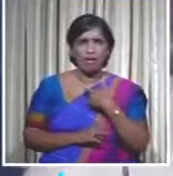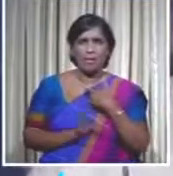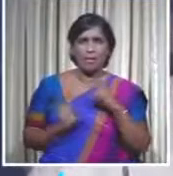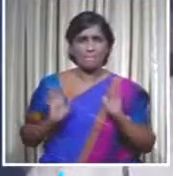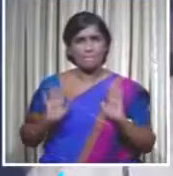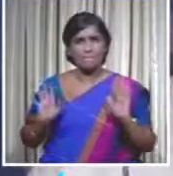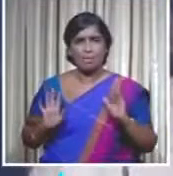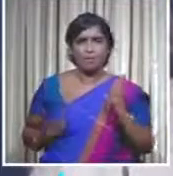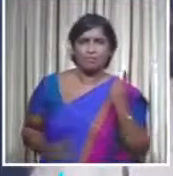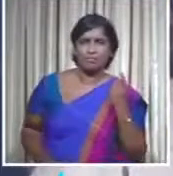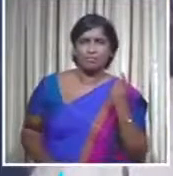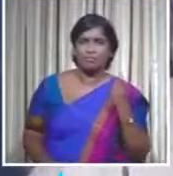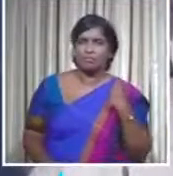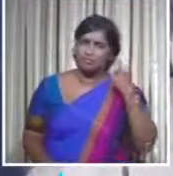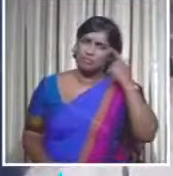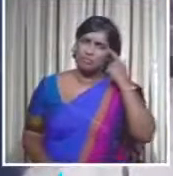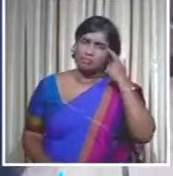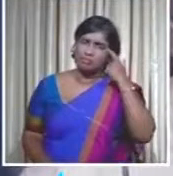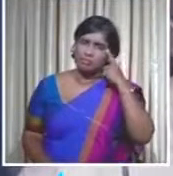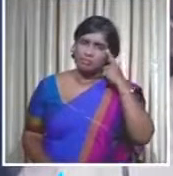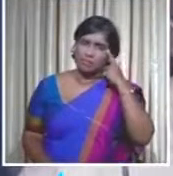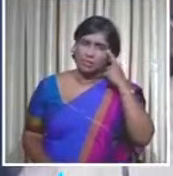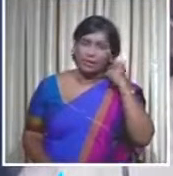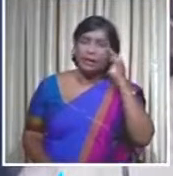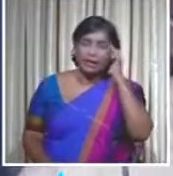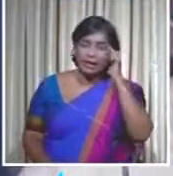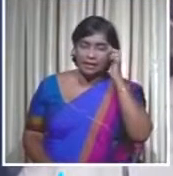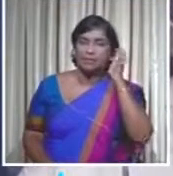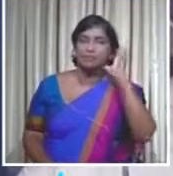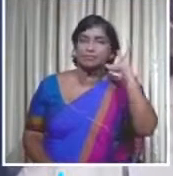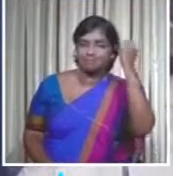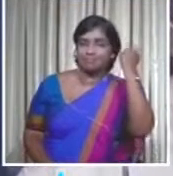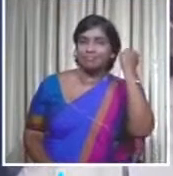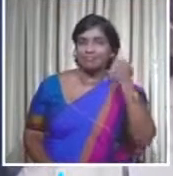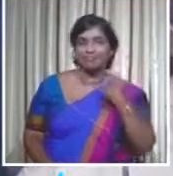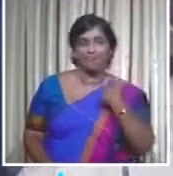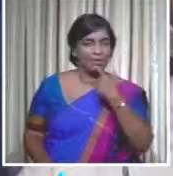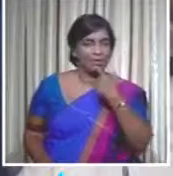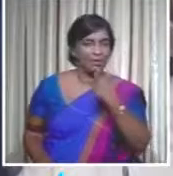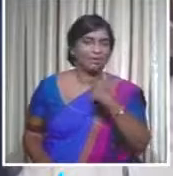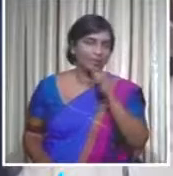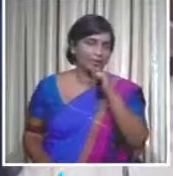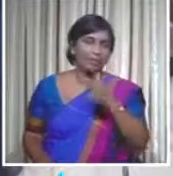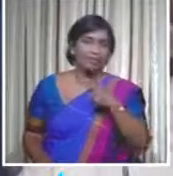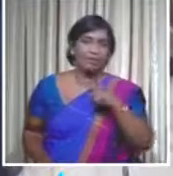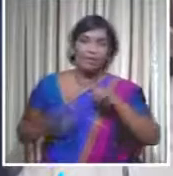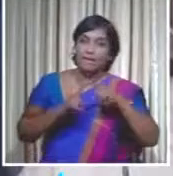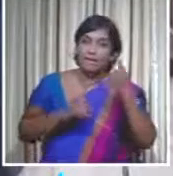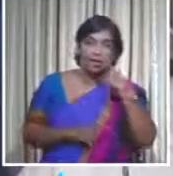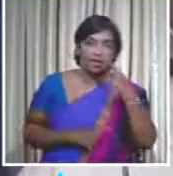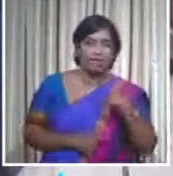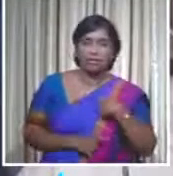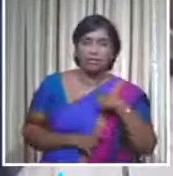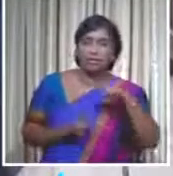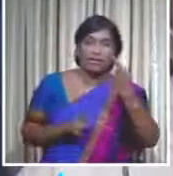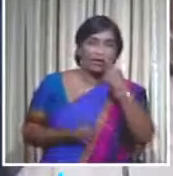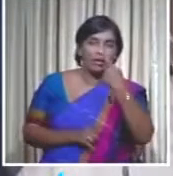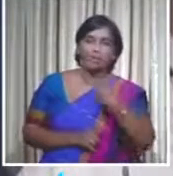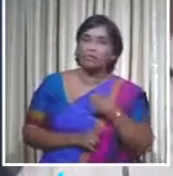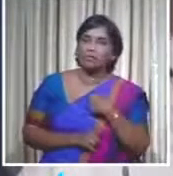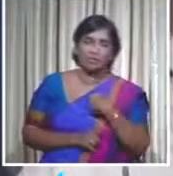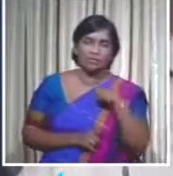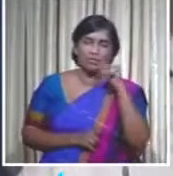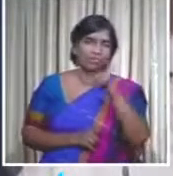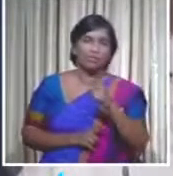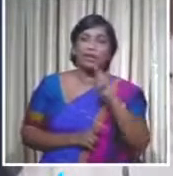කියනවද කියලා මට හිතුණා මගේ හීනයක් සැබෑ වෙන්න යන්නේ කියලා වෙන දෙයක් හැව්වා නම් වෙන කෙනෙක් දෙයක් හැව්වා නම් මම